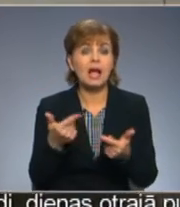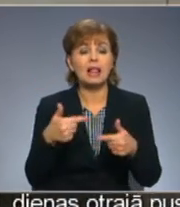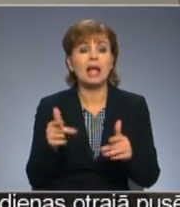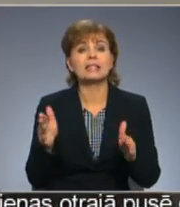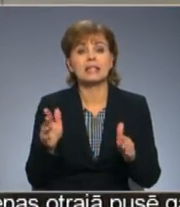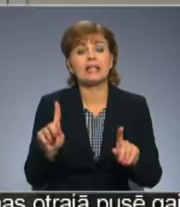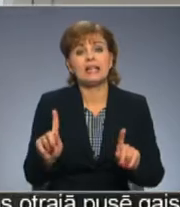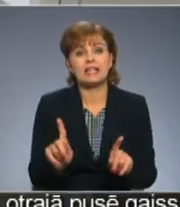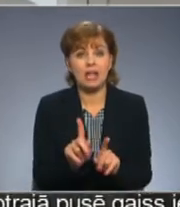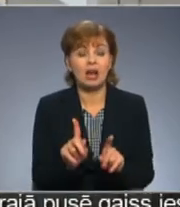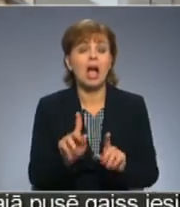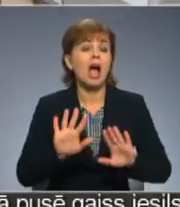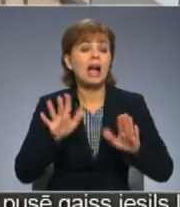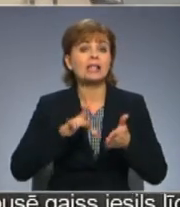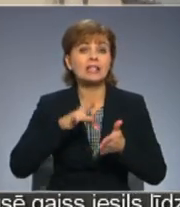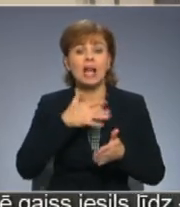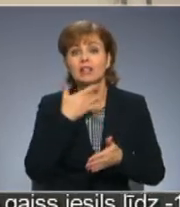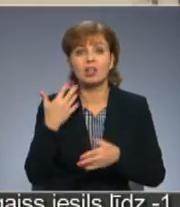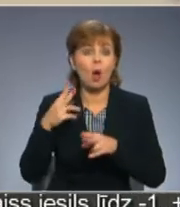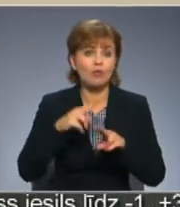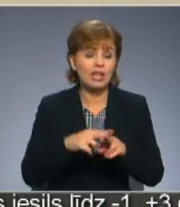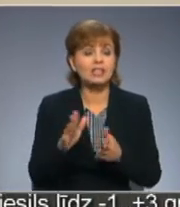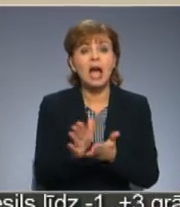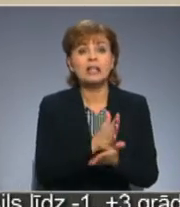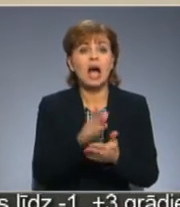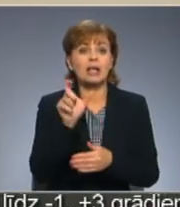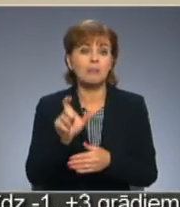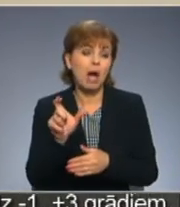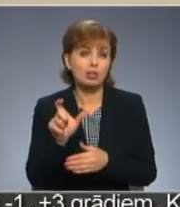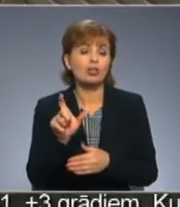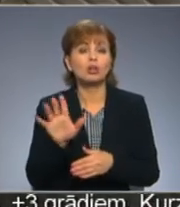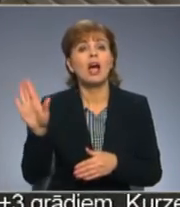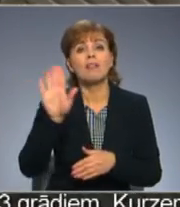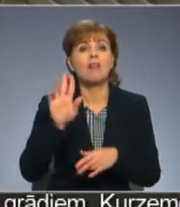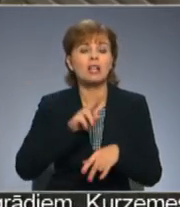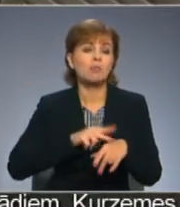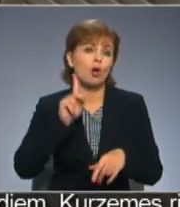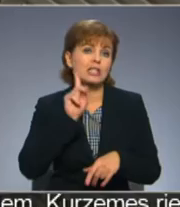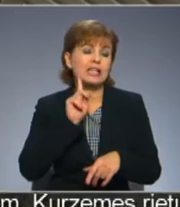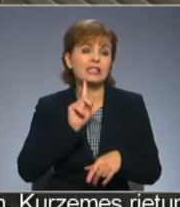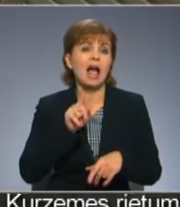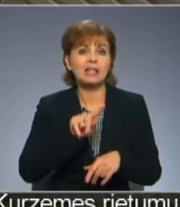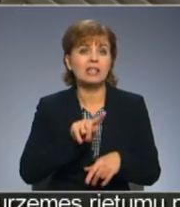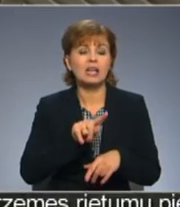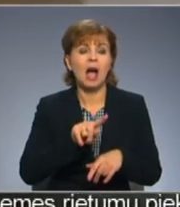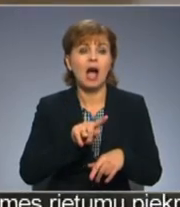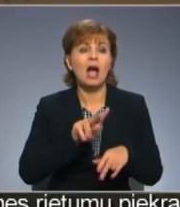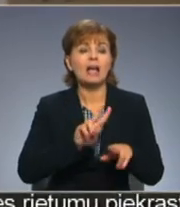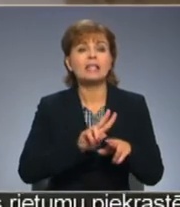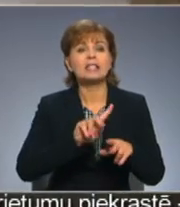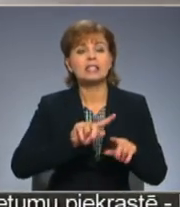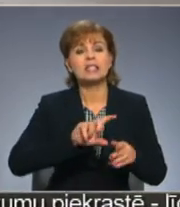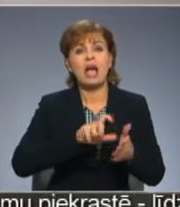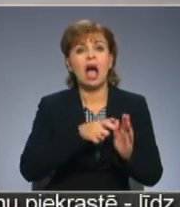īsāks. Gadījumā, ja centrā nepietiek vietas, daļa aizturēto personu nonāk valsts policijas īslaicīgās aizturēšanas izolatorā. Tomēr